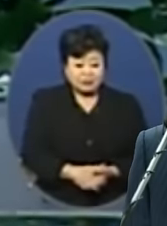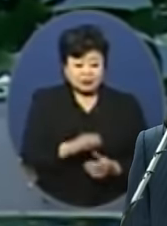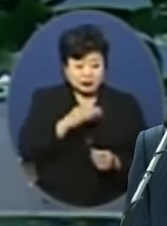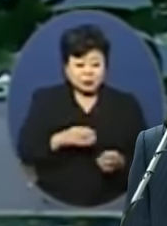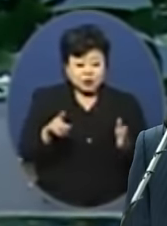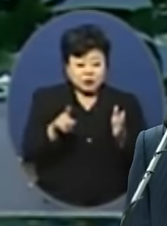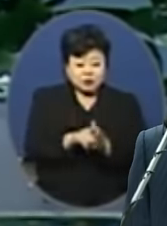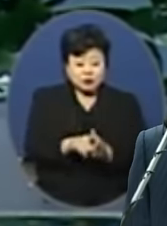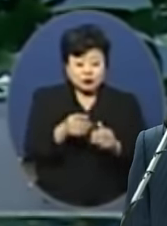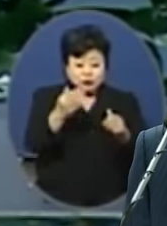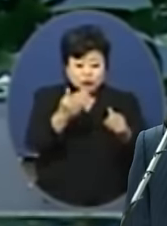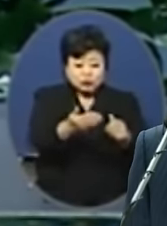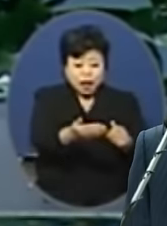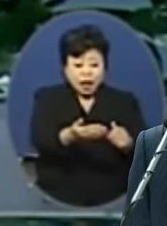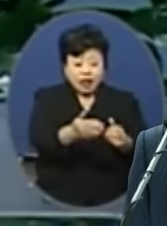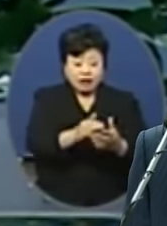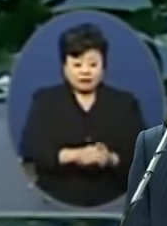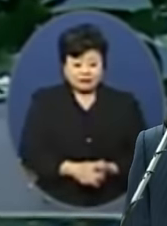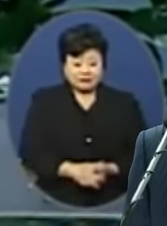잘못된 믿음으로 들어가게 만드는데